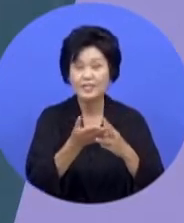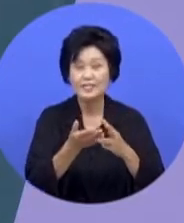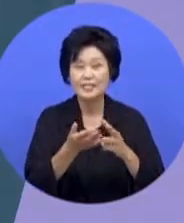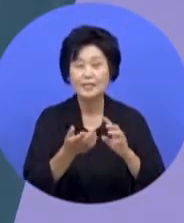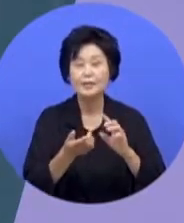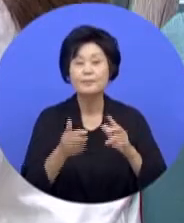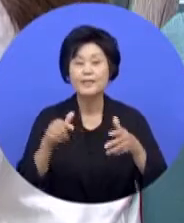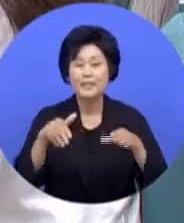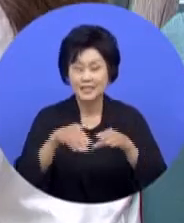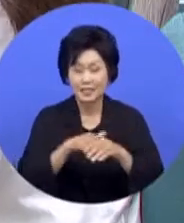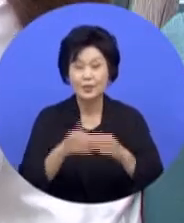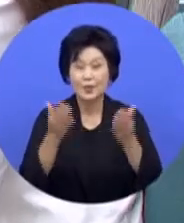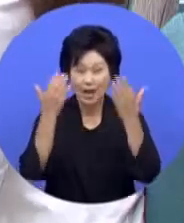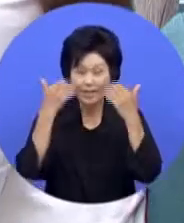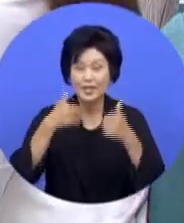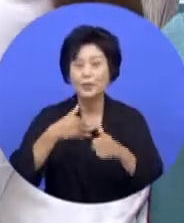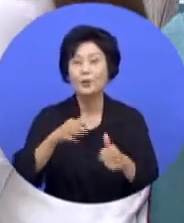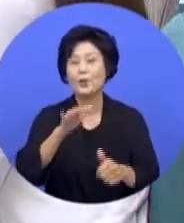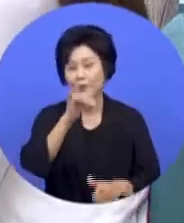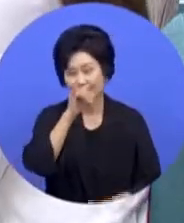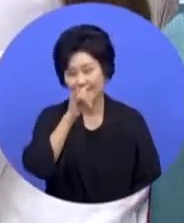왜 거기 보낸 이유가 있어요?